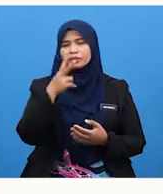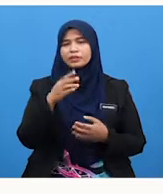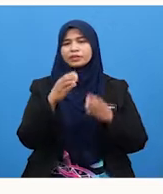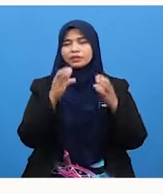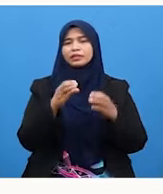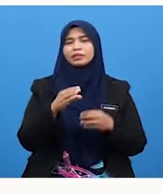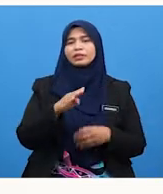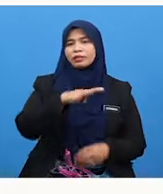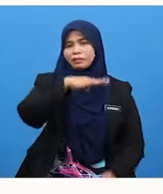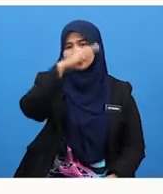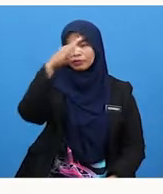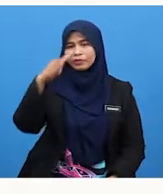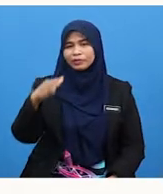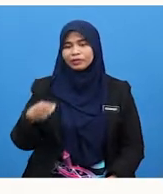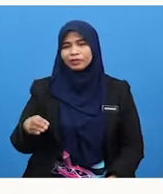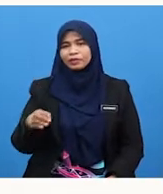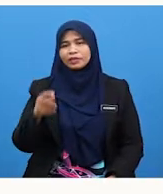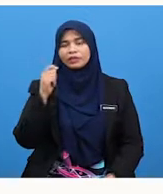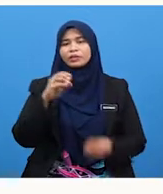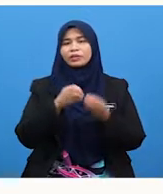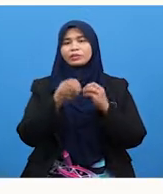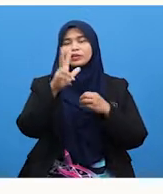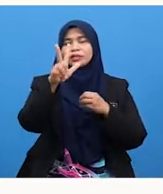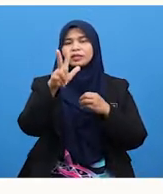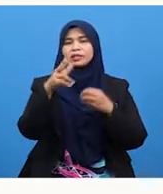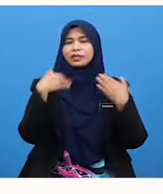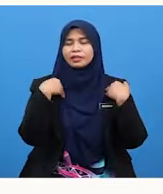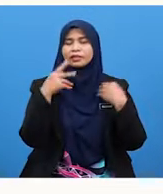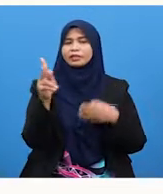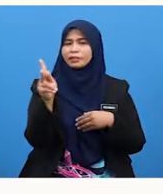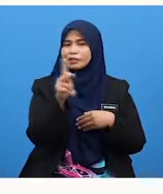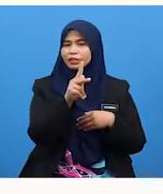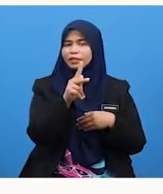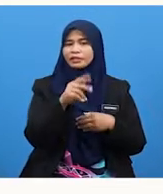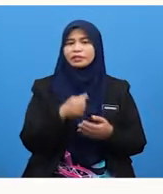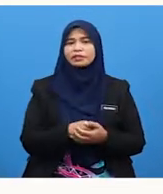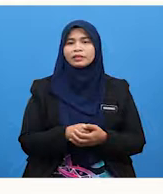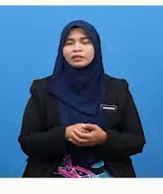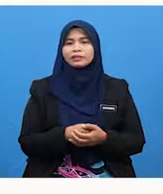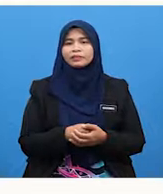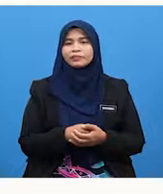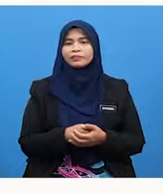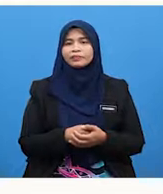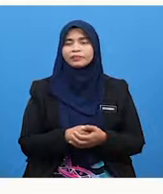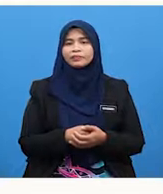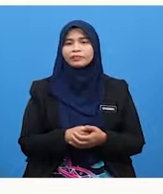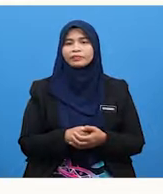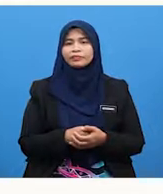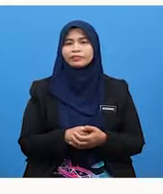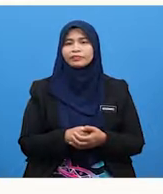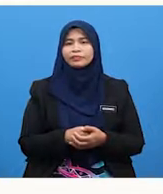Berpandukan kaedah bundar bukit, digit 3 berada di sebelah kiri bukit.